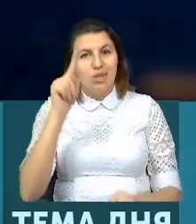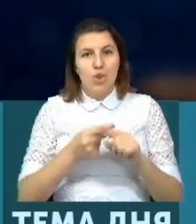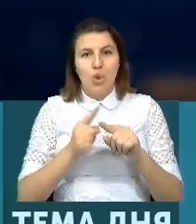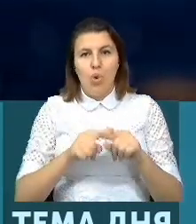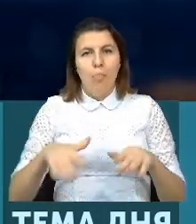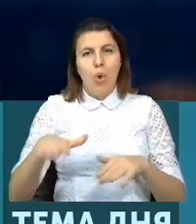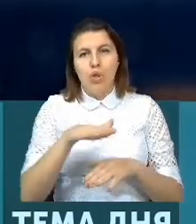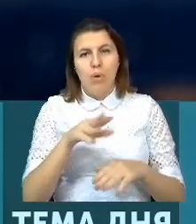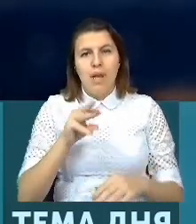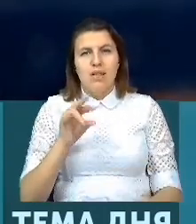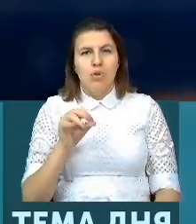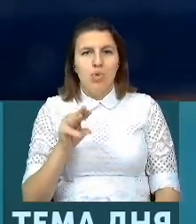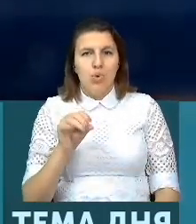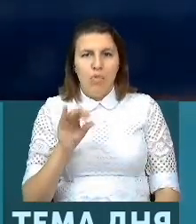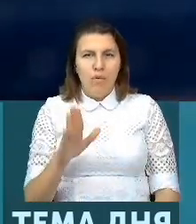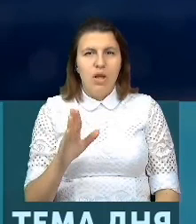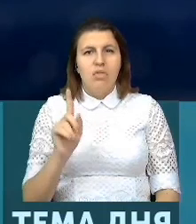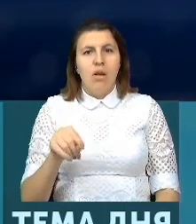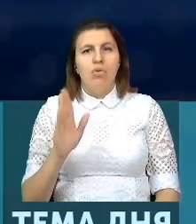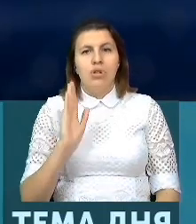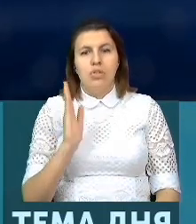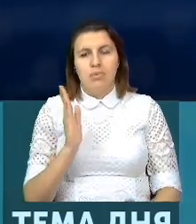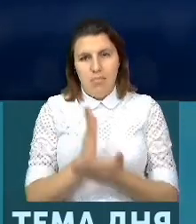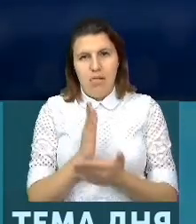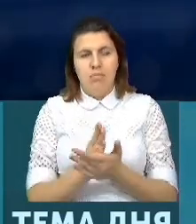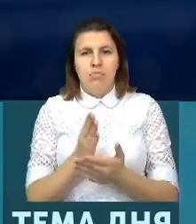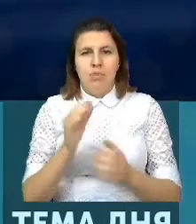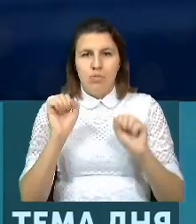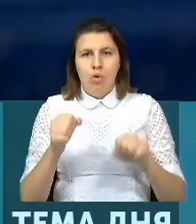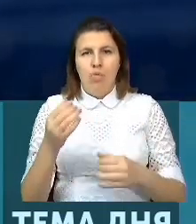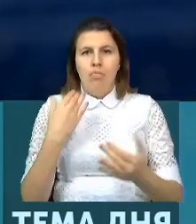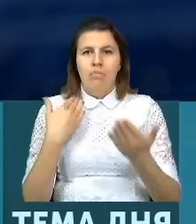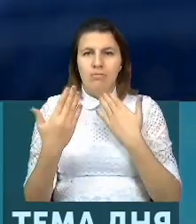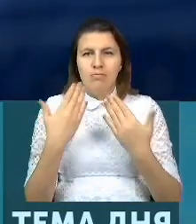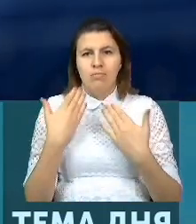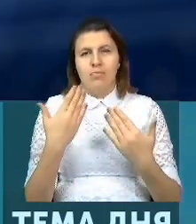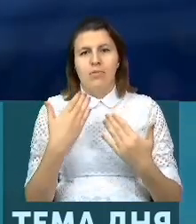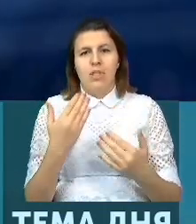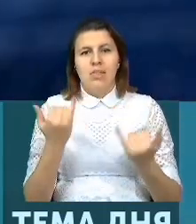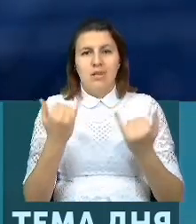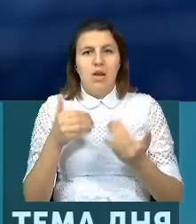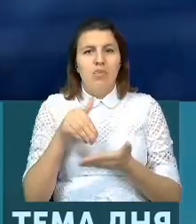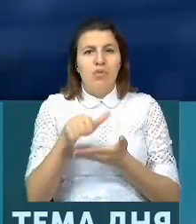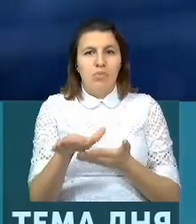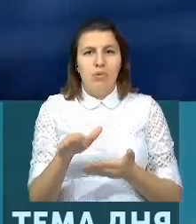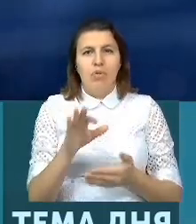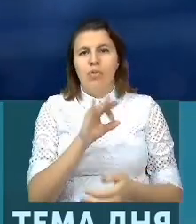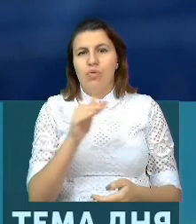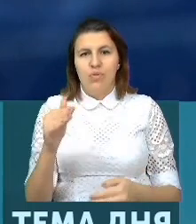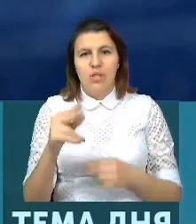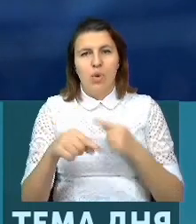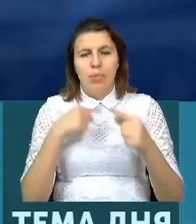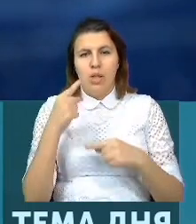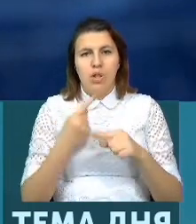Максима Трунова також матимемо змогу провести інтерв'ю та поговорити на цю тему. Наразі він відмовляється від офіційних коментарів щодо